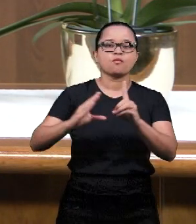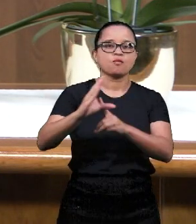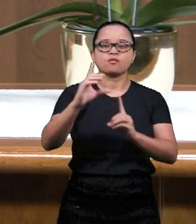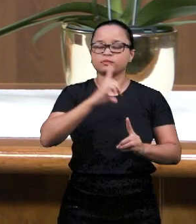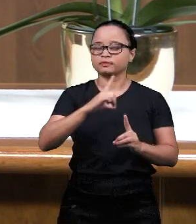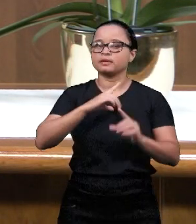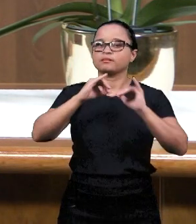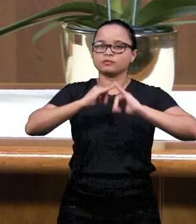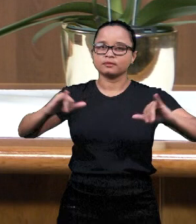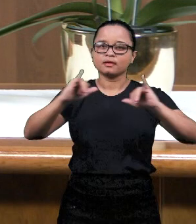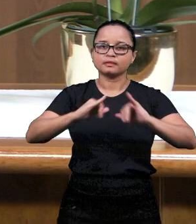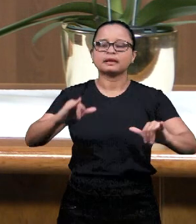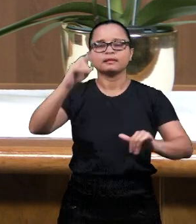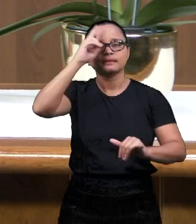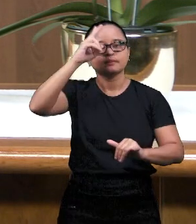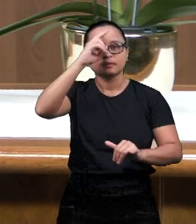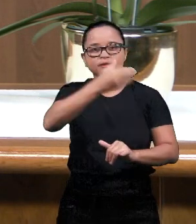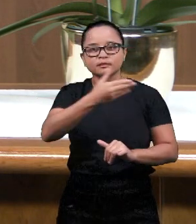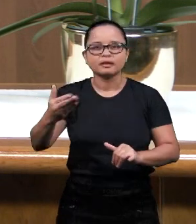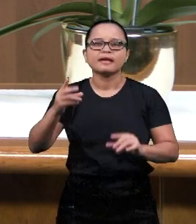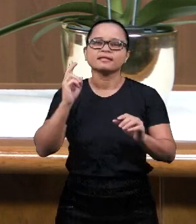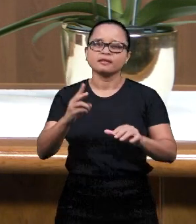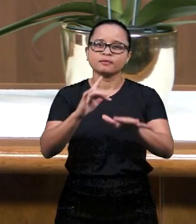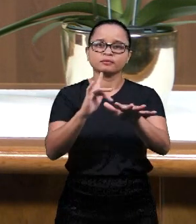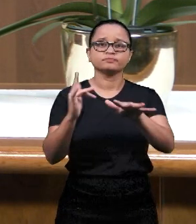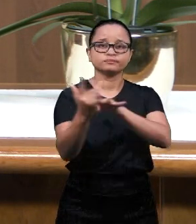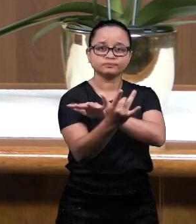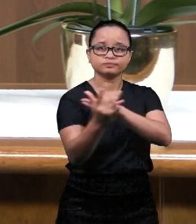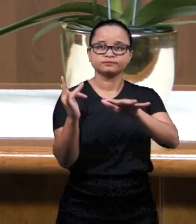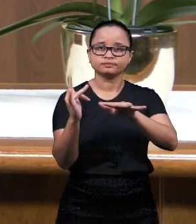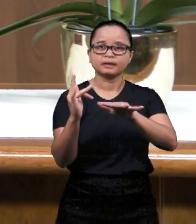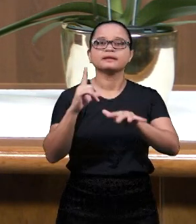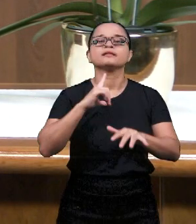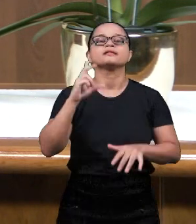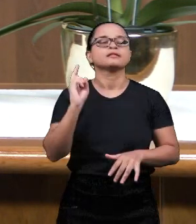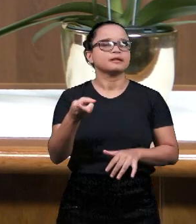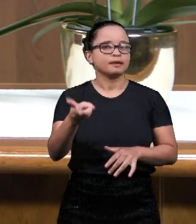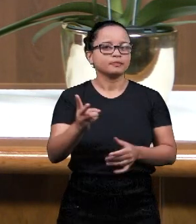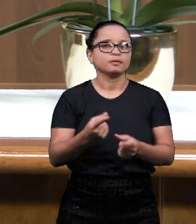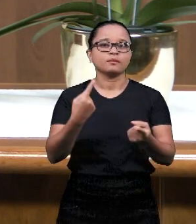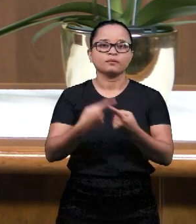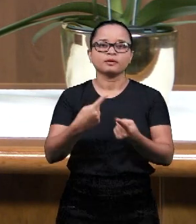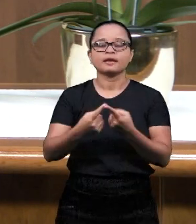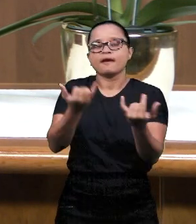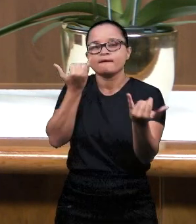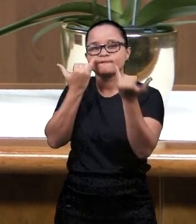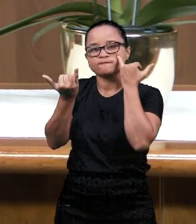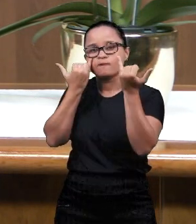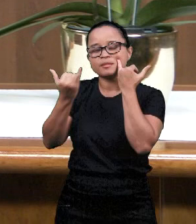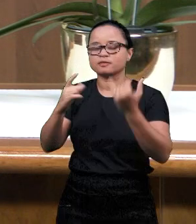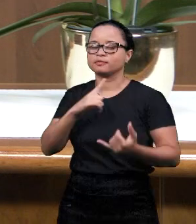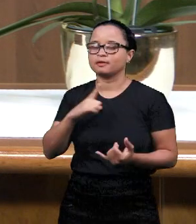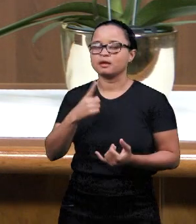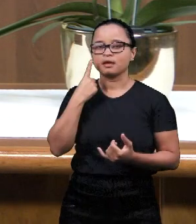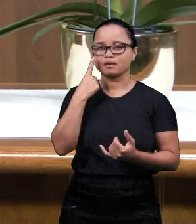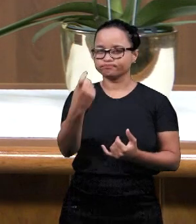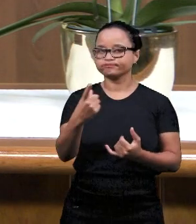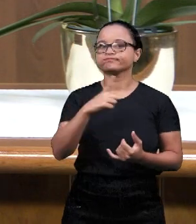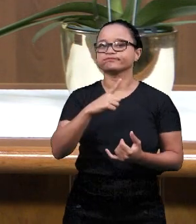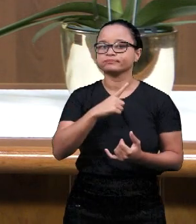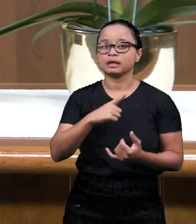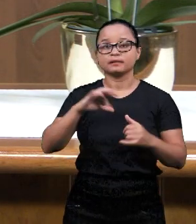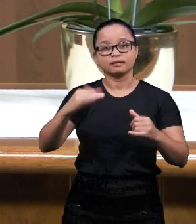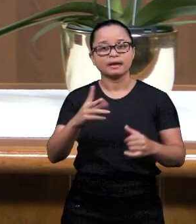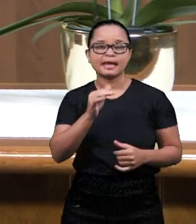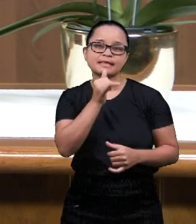culte transmis. On rappelle que vous devez vous accéder aux réseaux sociaux parce qu'en elles, nous avons toujours des